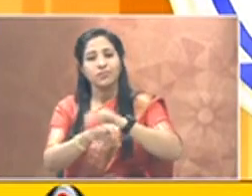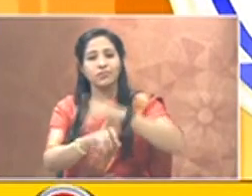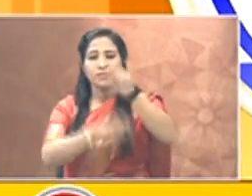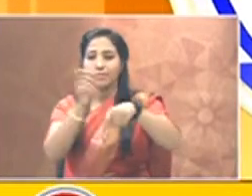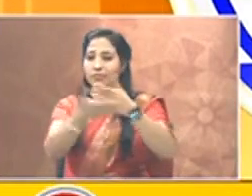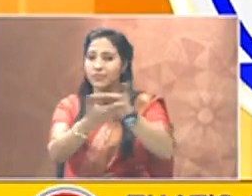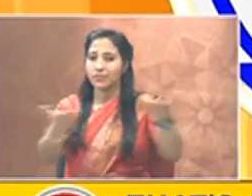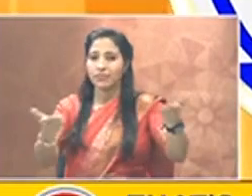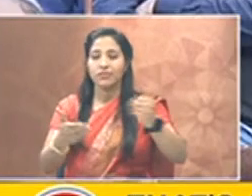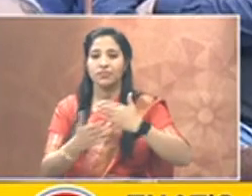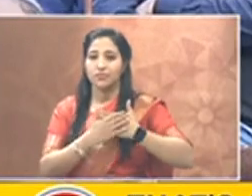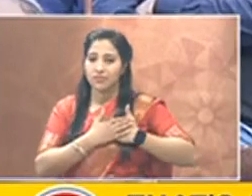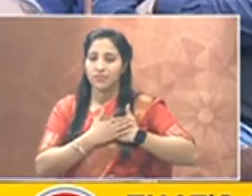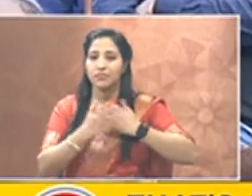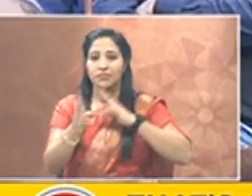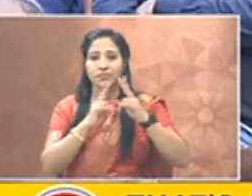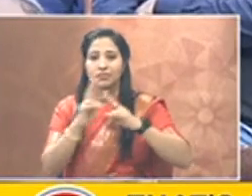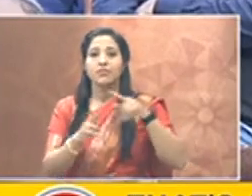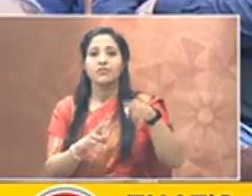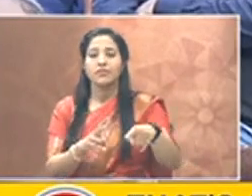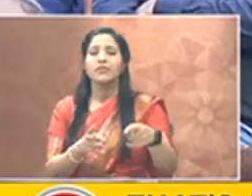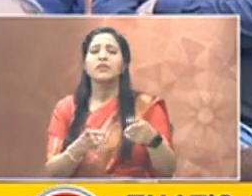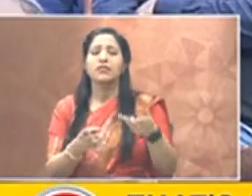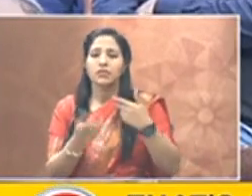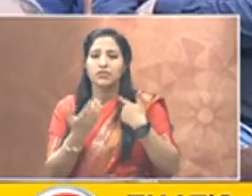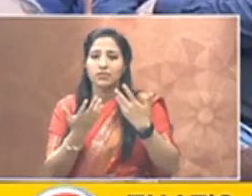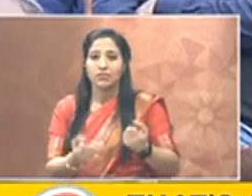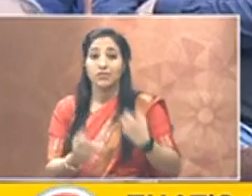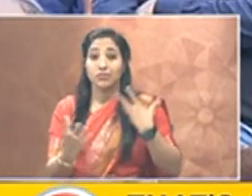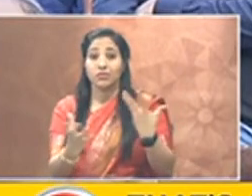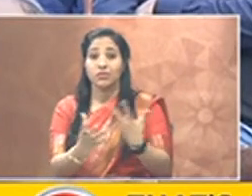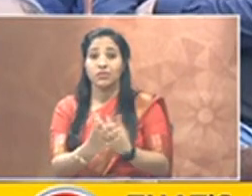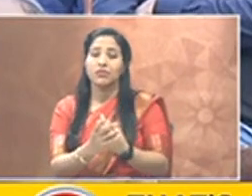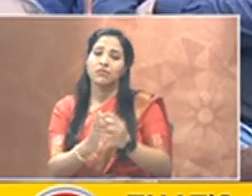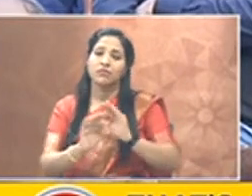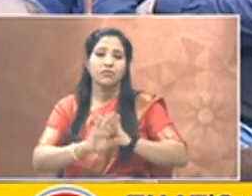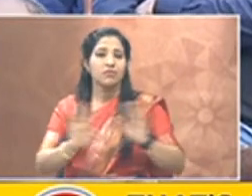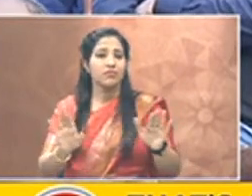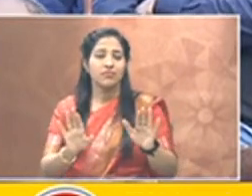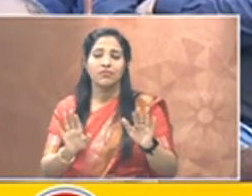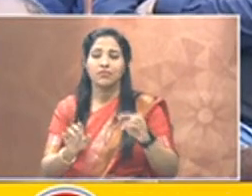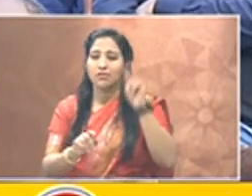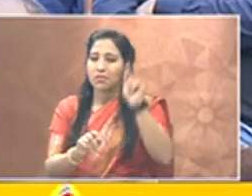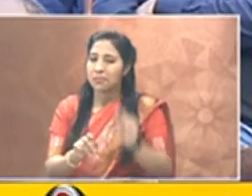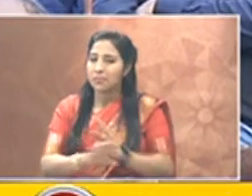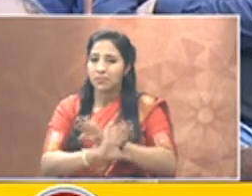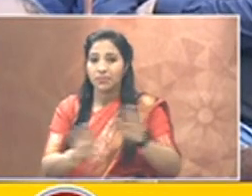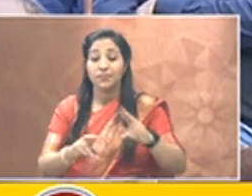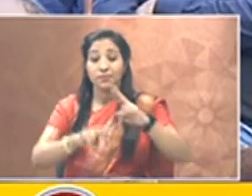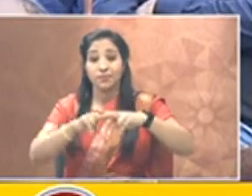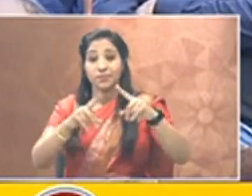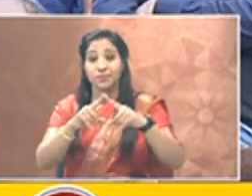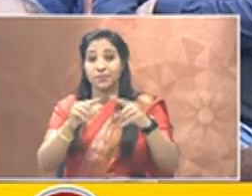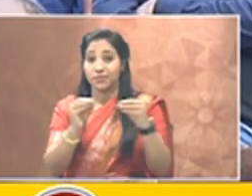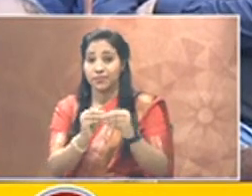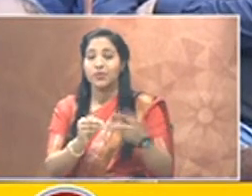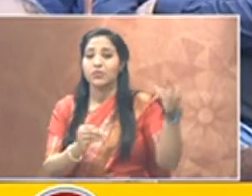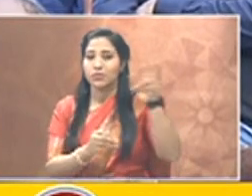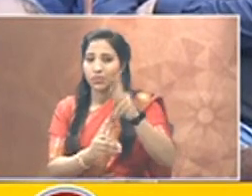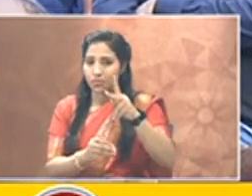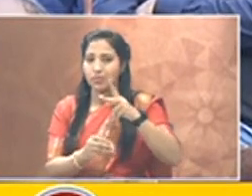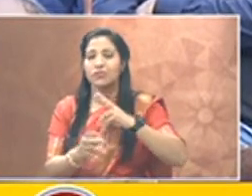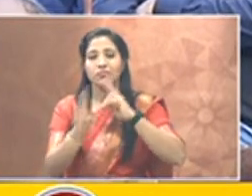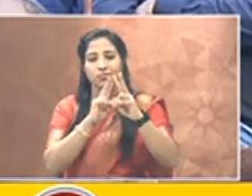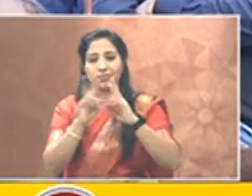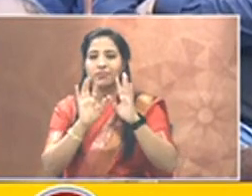देशवासियों, मन की बात में इस बार मेरे साथ इतना ही। फरवरी में आपसे फिर एक बार